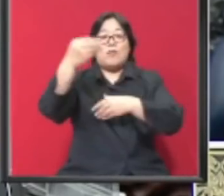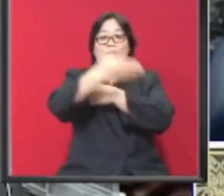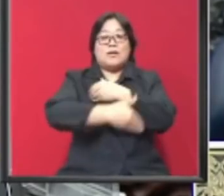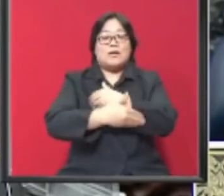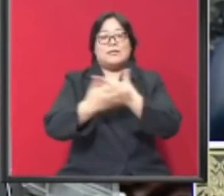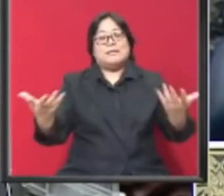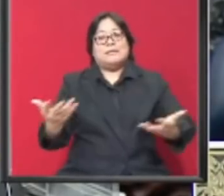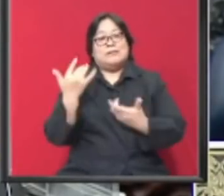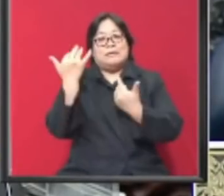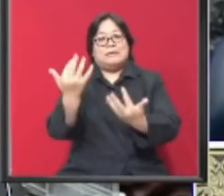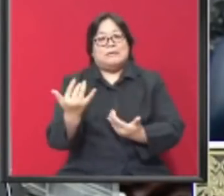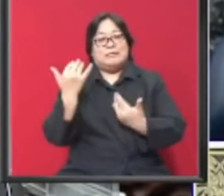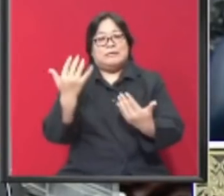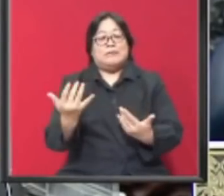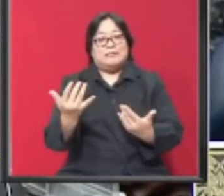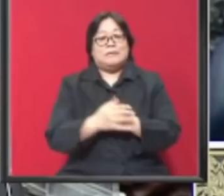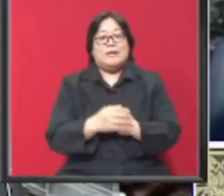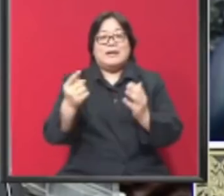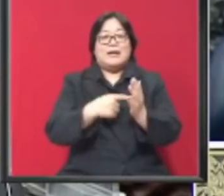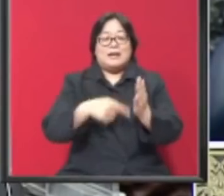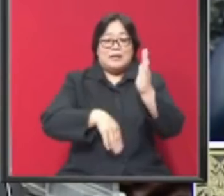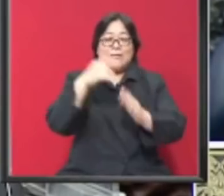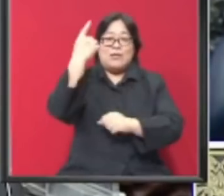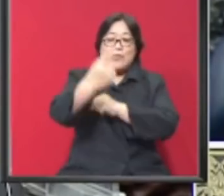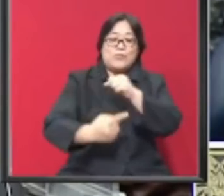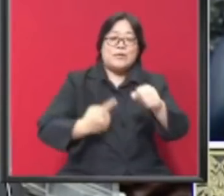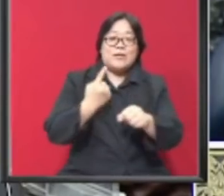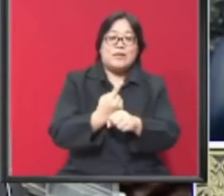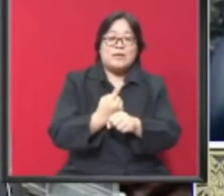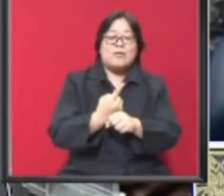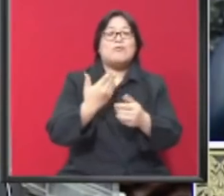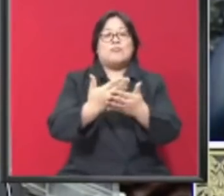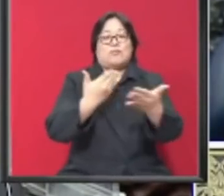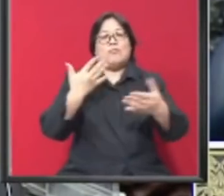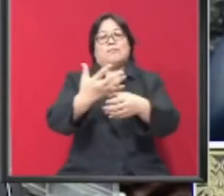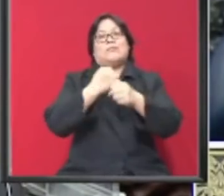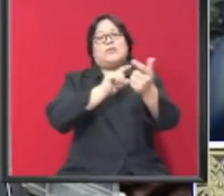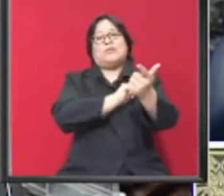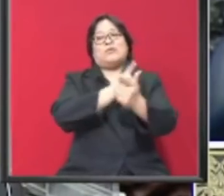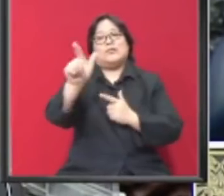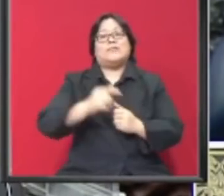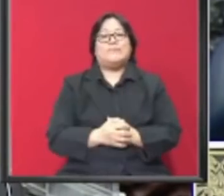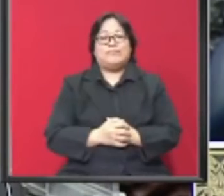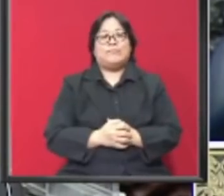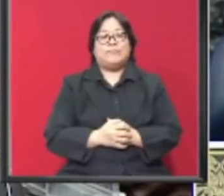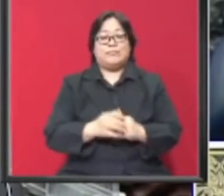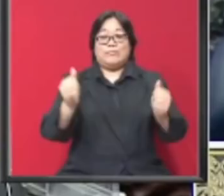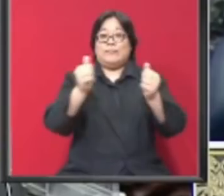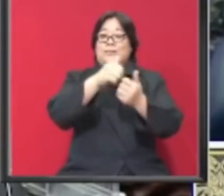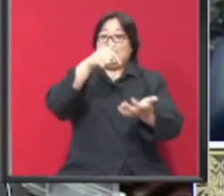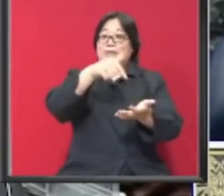kadang-kadang sehingga lebih daripada satu tahun sebelum mendapat kelulusan dengan